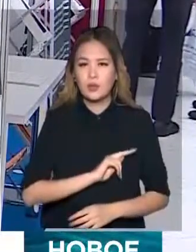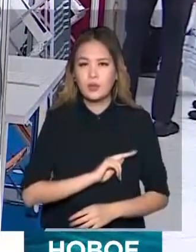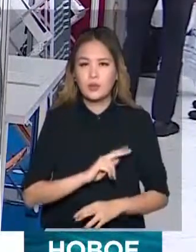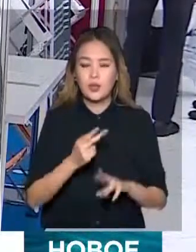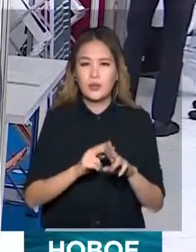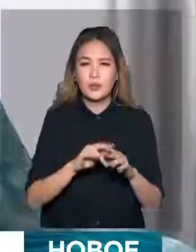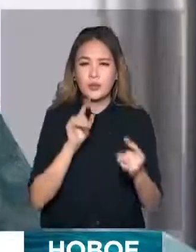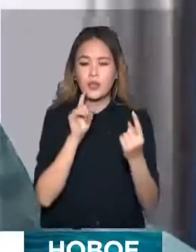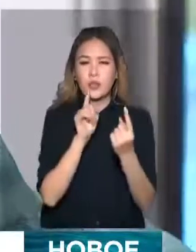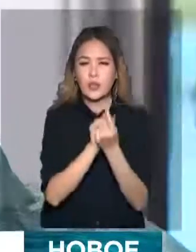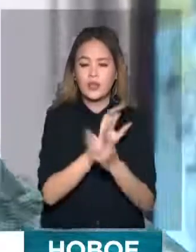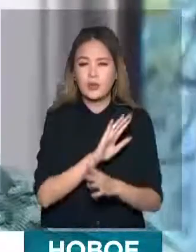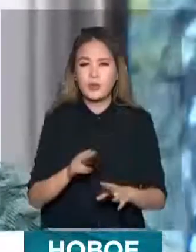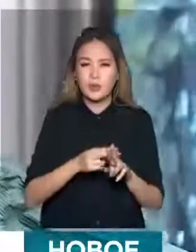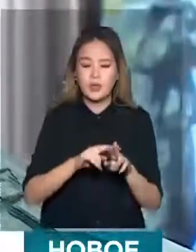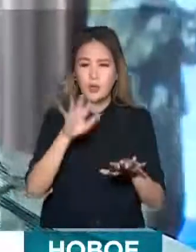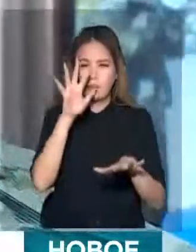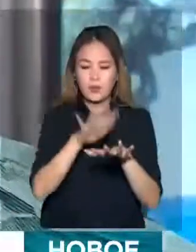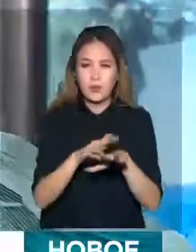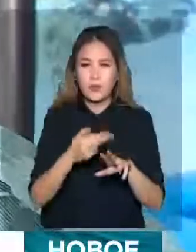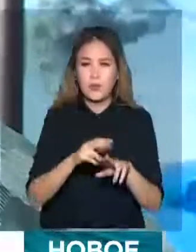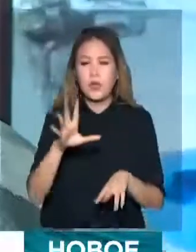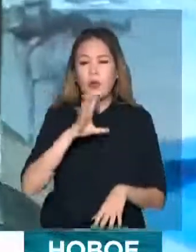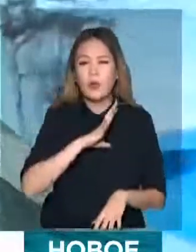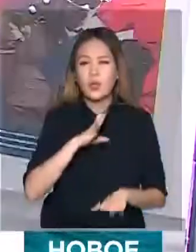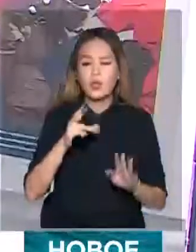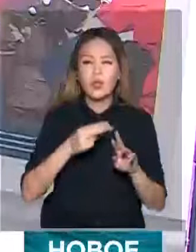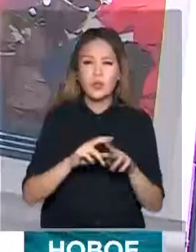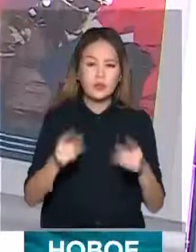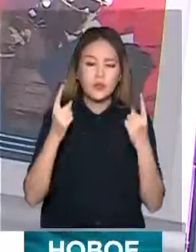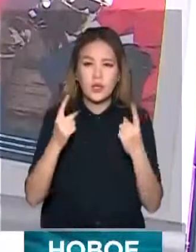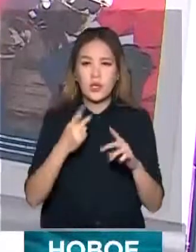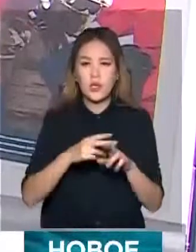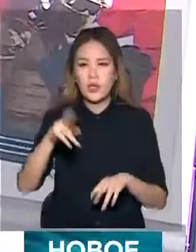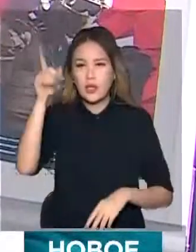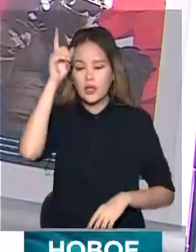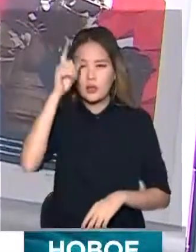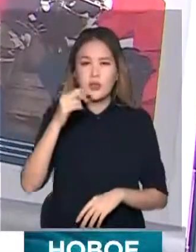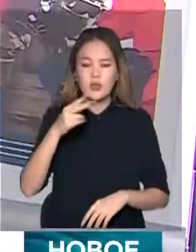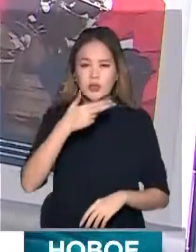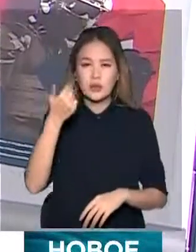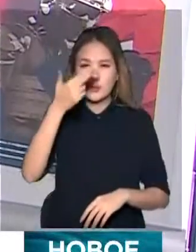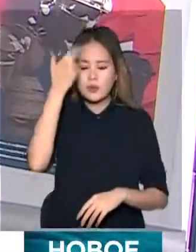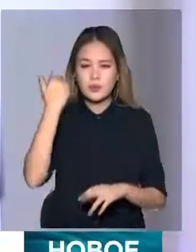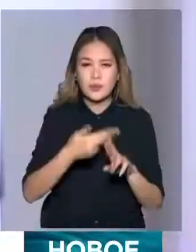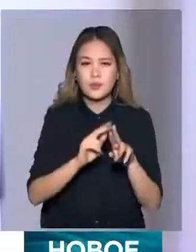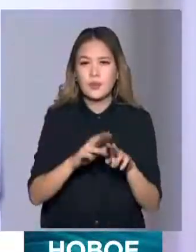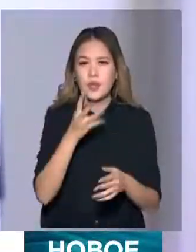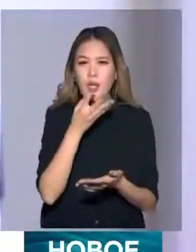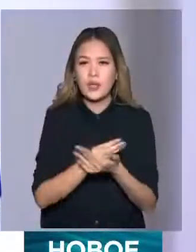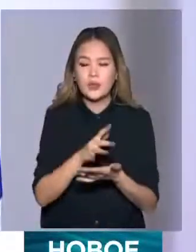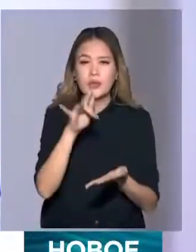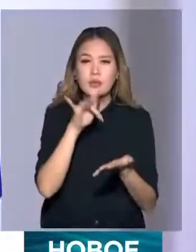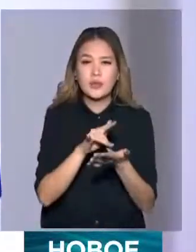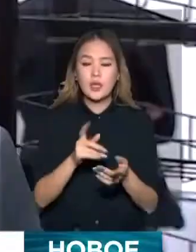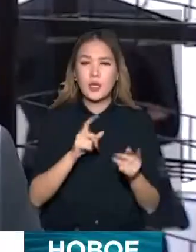не соприкасаясь. Компания работает только с известными производителями из Великобритании, Германии и Италии. В планах развивать собственные центры